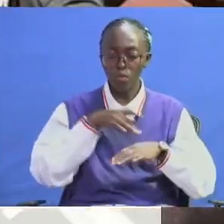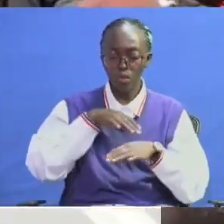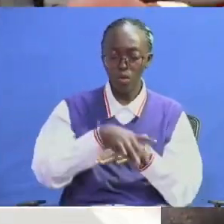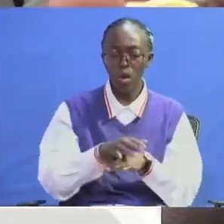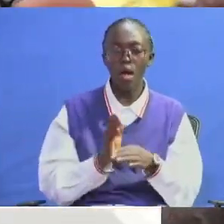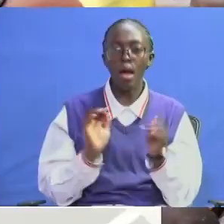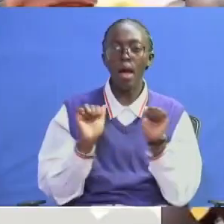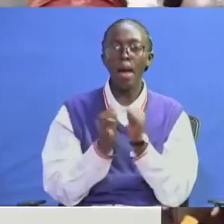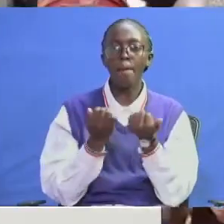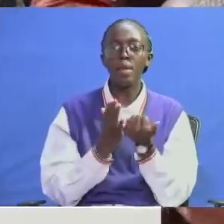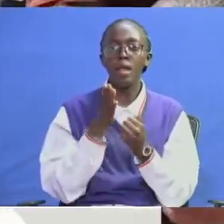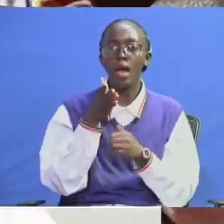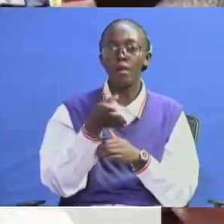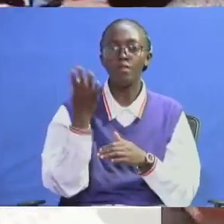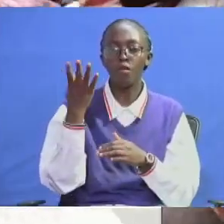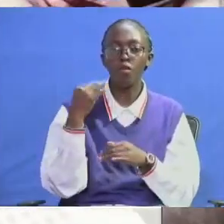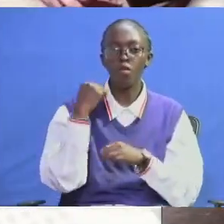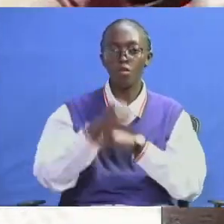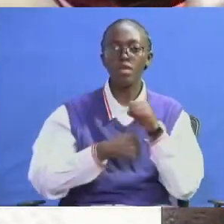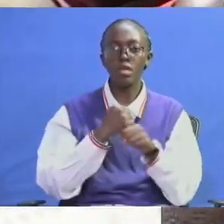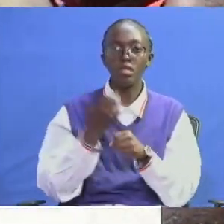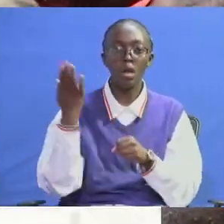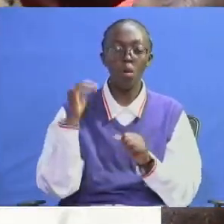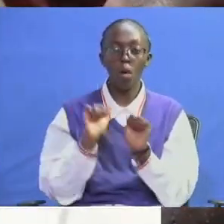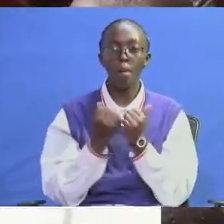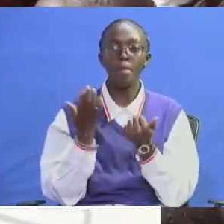incident happened 4 years ago.